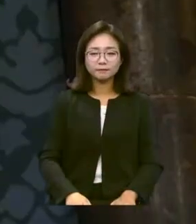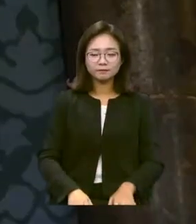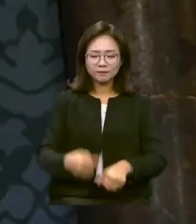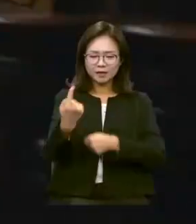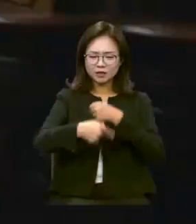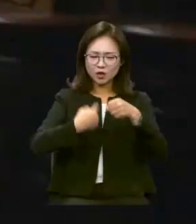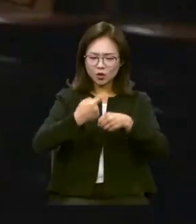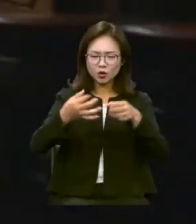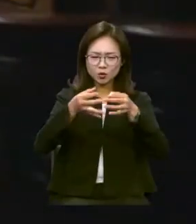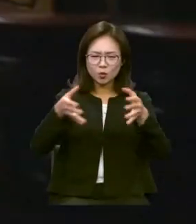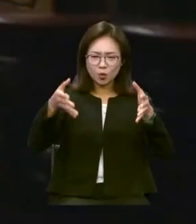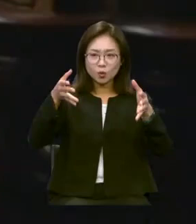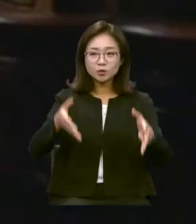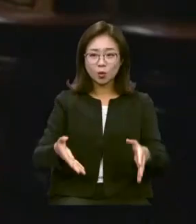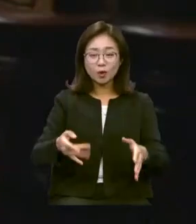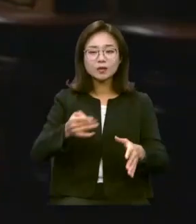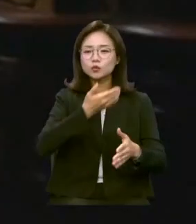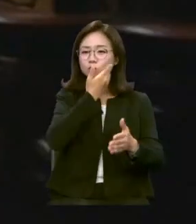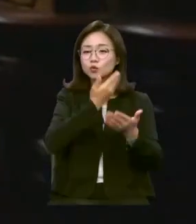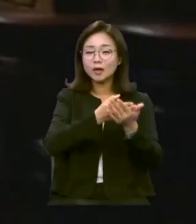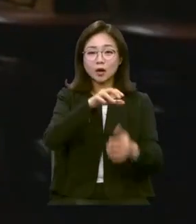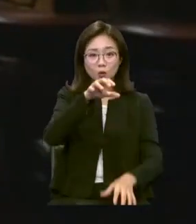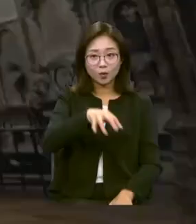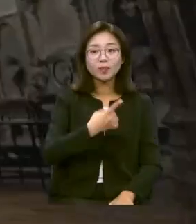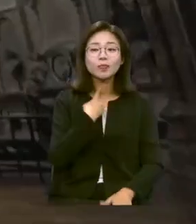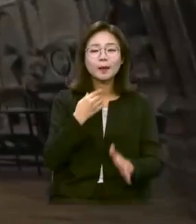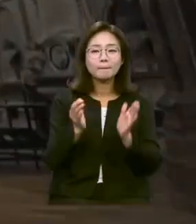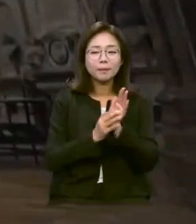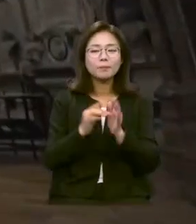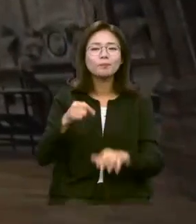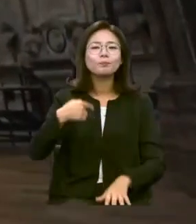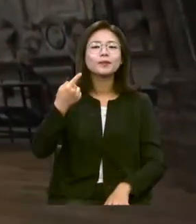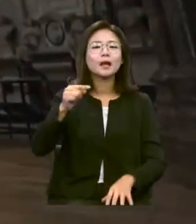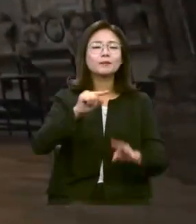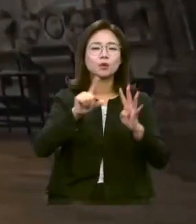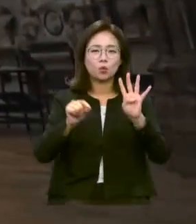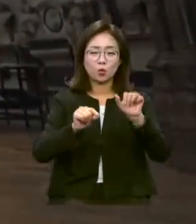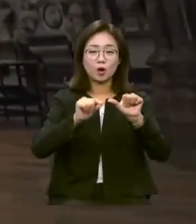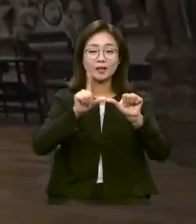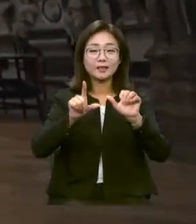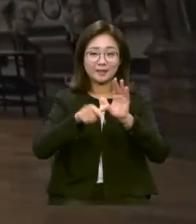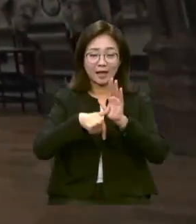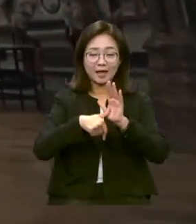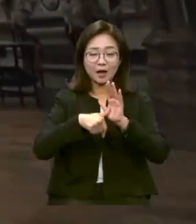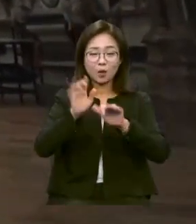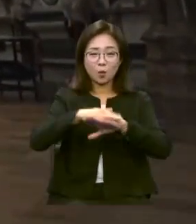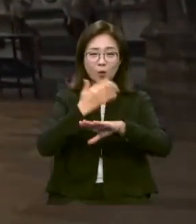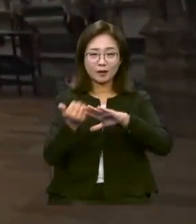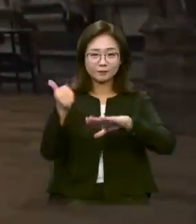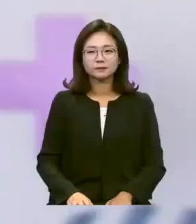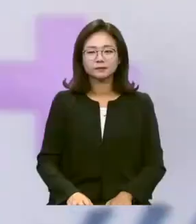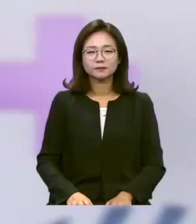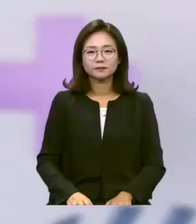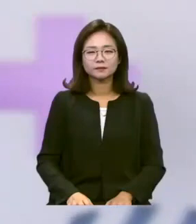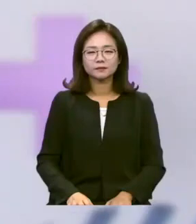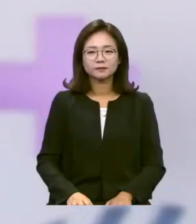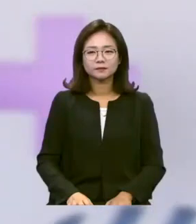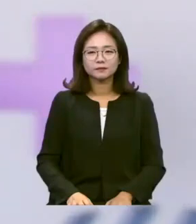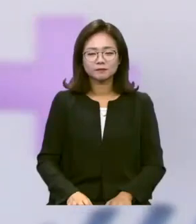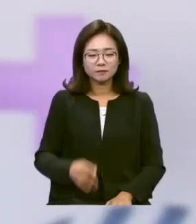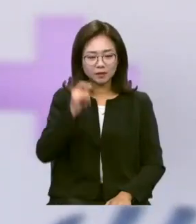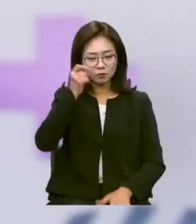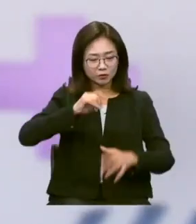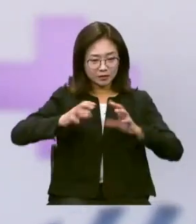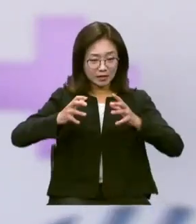영국의 대소사를 함께 해왔던 이곳에서 이제 다음 달 새로운 국왕이 왕관을 이어받게 됩니다.